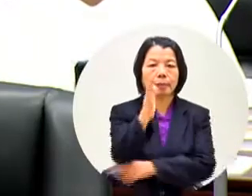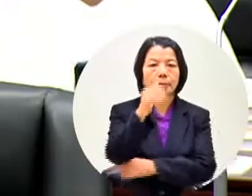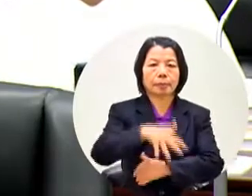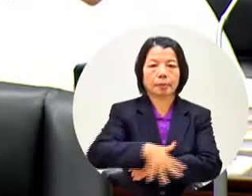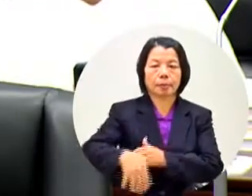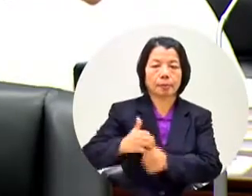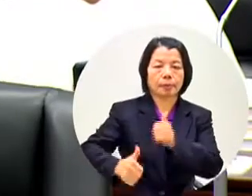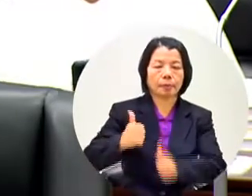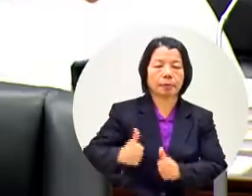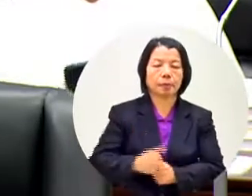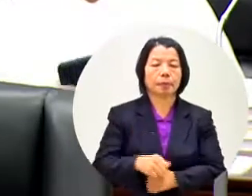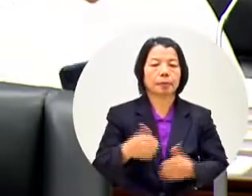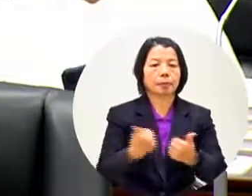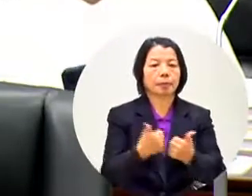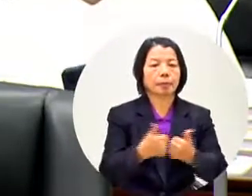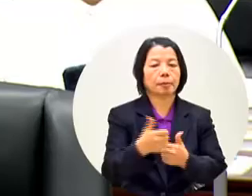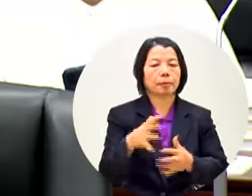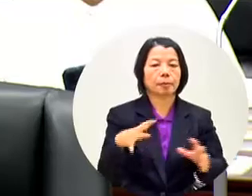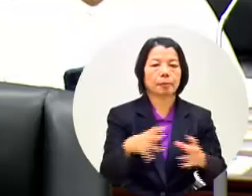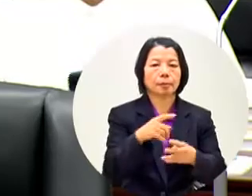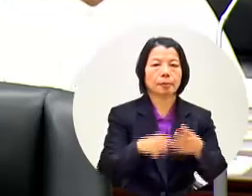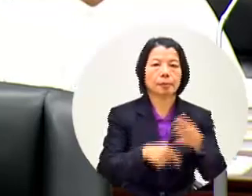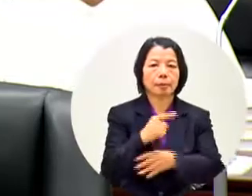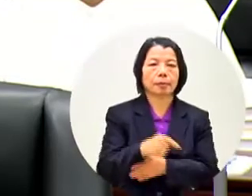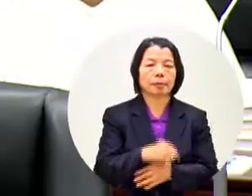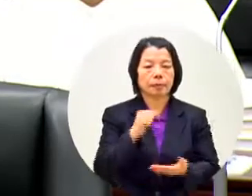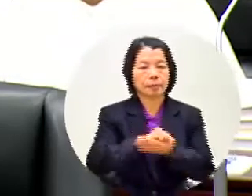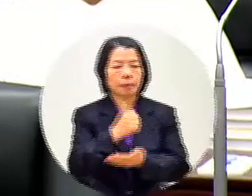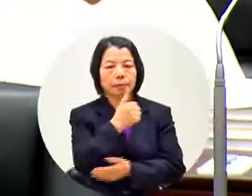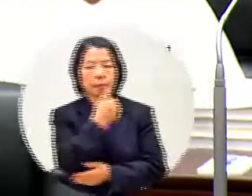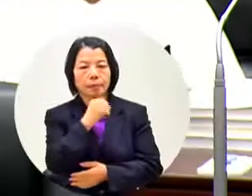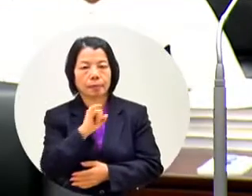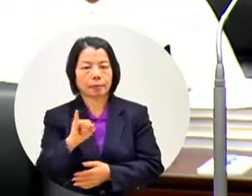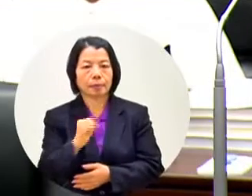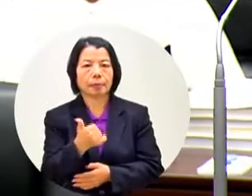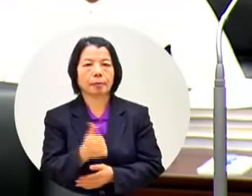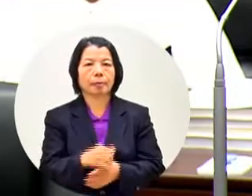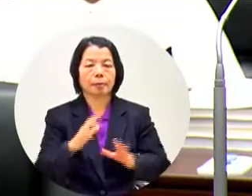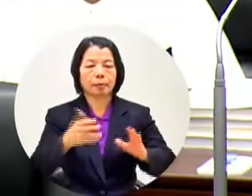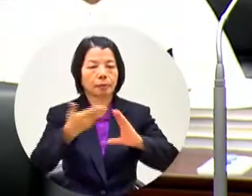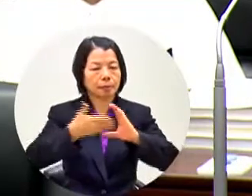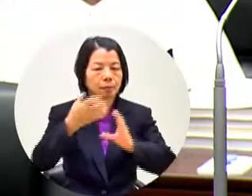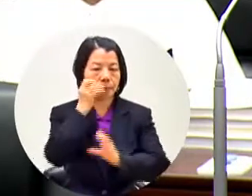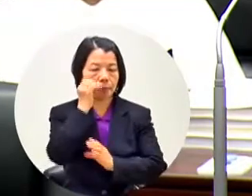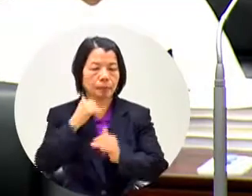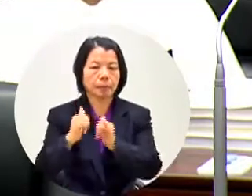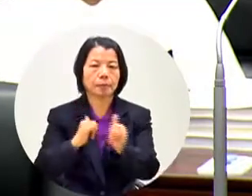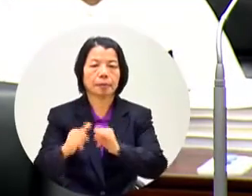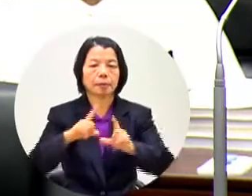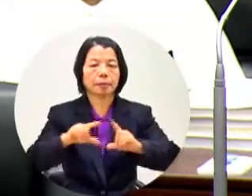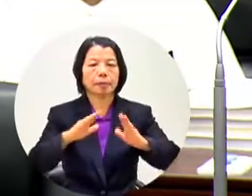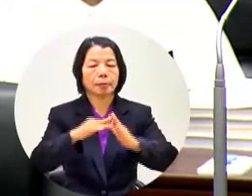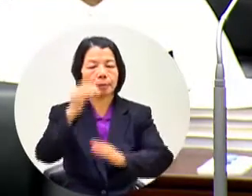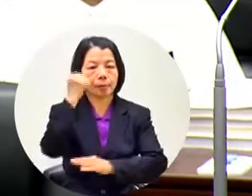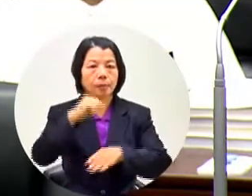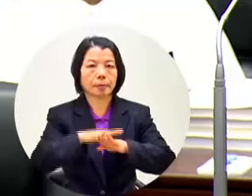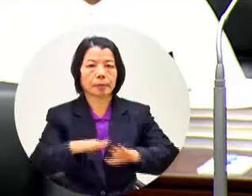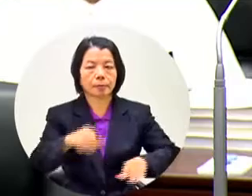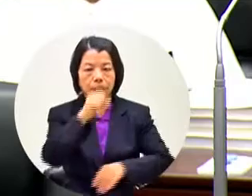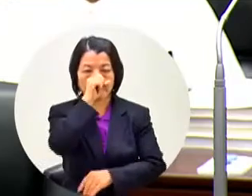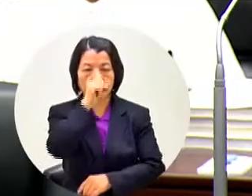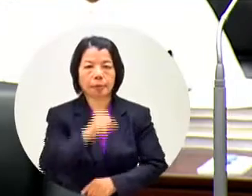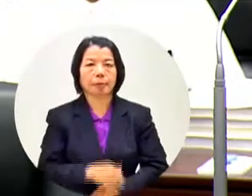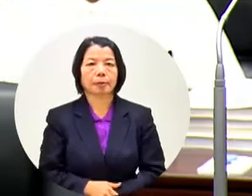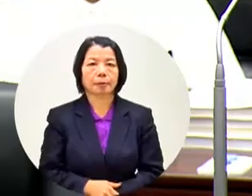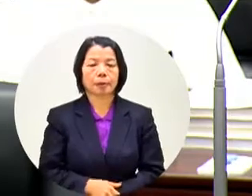议会同仁，还有媒体记者先生，以及电视机前面的朋友，大家早安，大家好。现在是本议